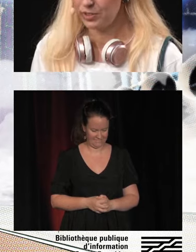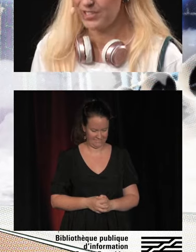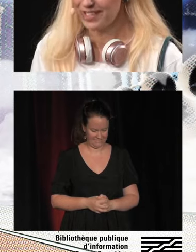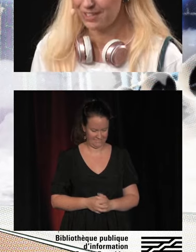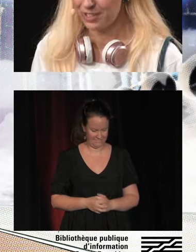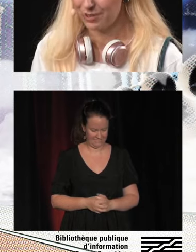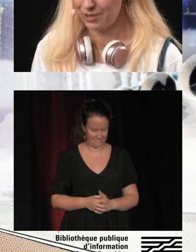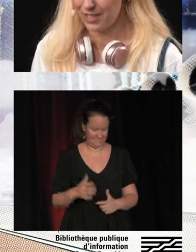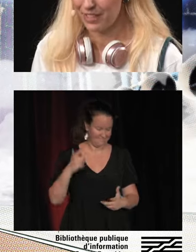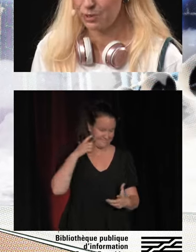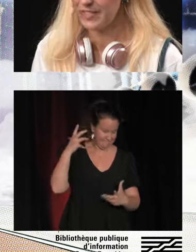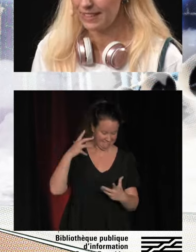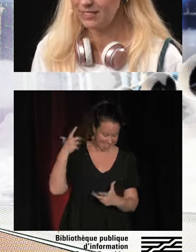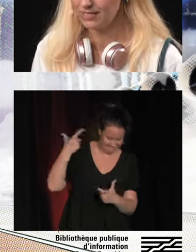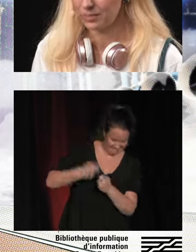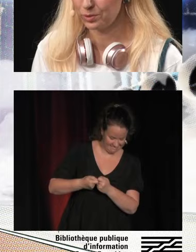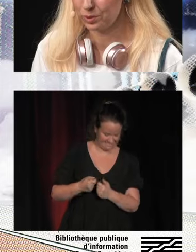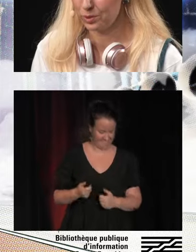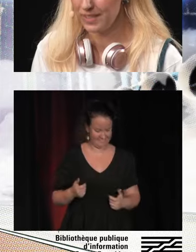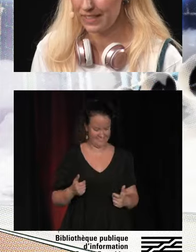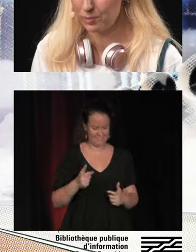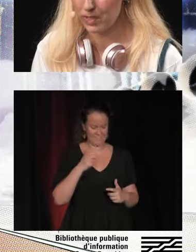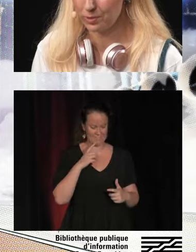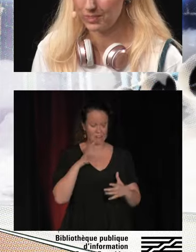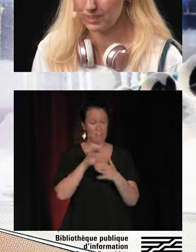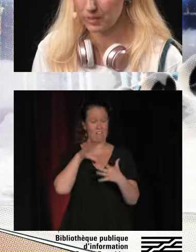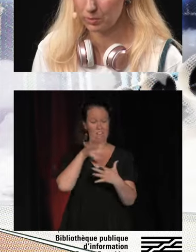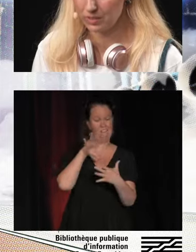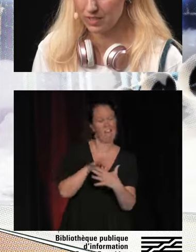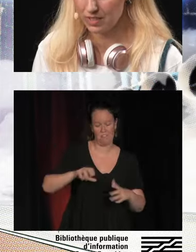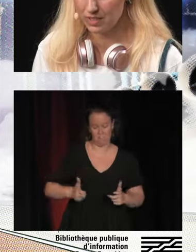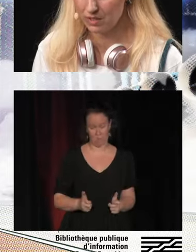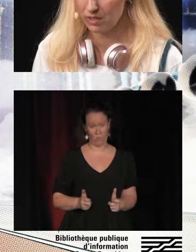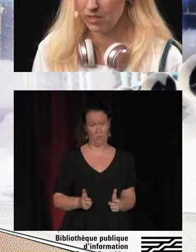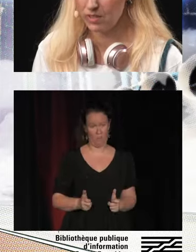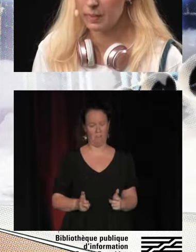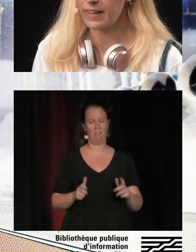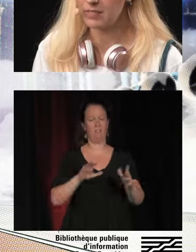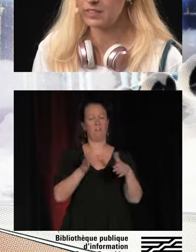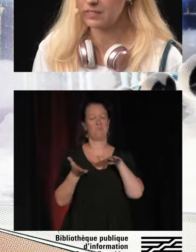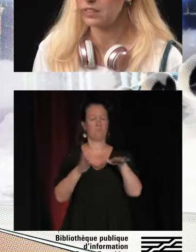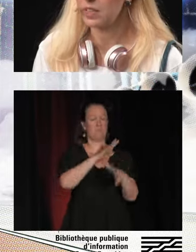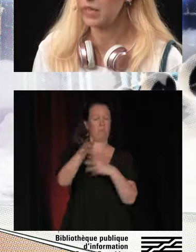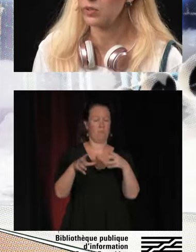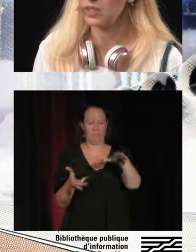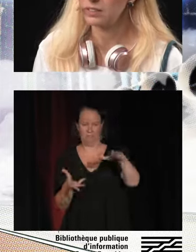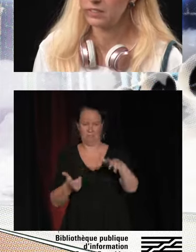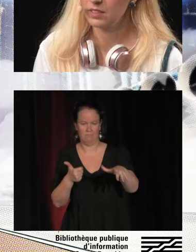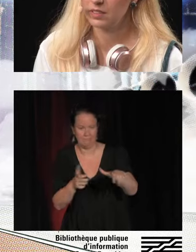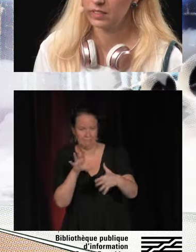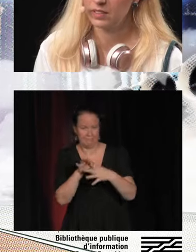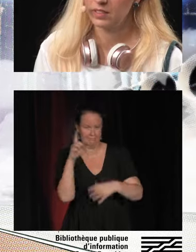Non, mais j'essaye de dealer avec le délai donc lié à l'émulation. Et, c'est pas grave, hein, a